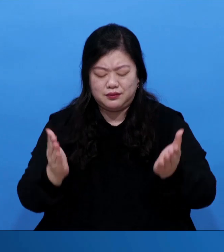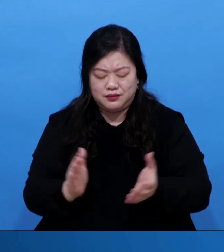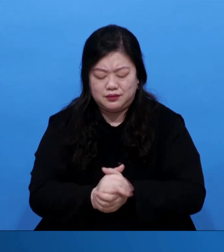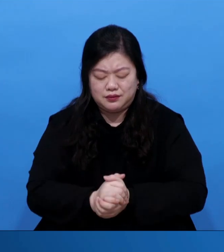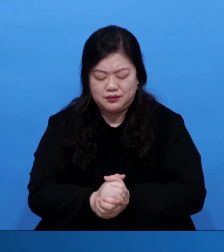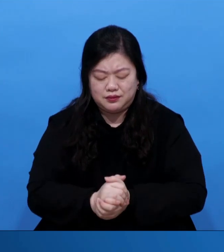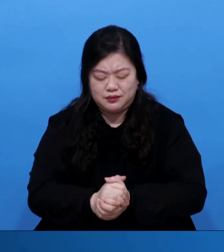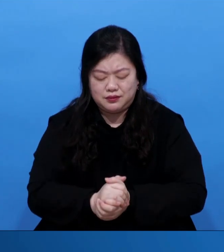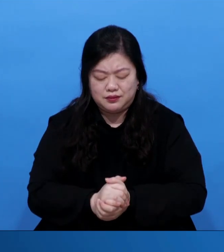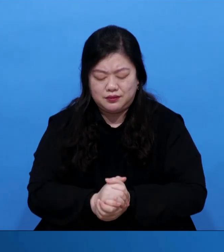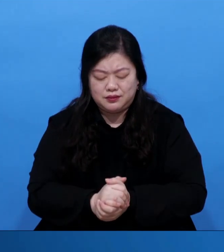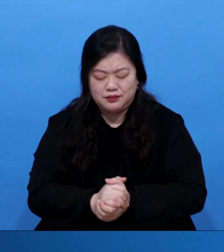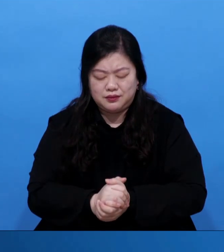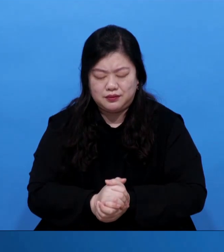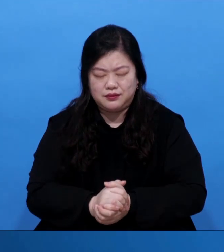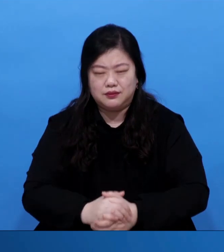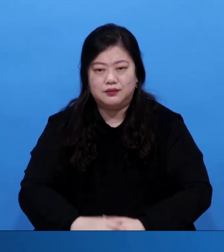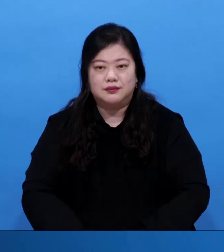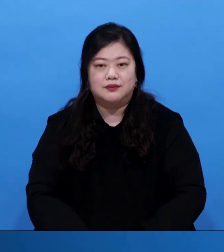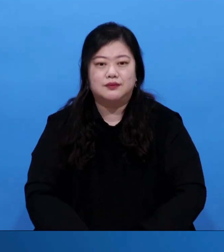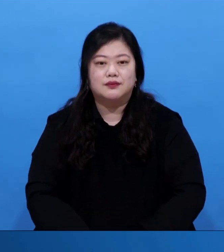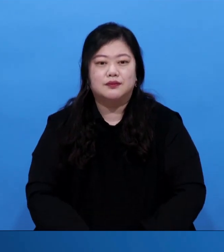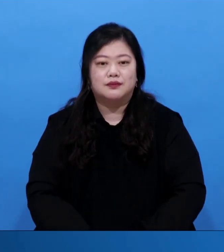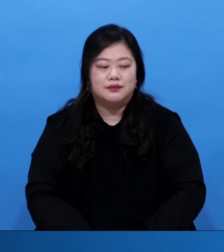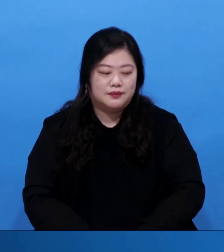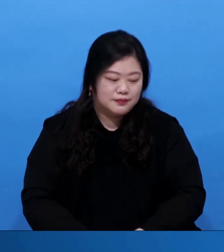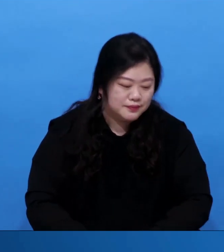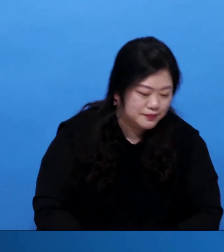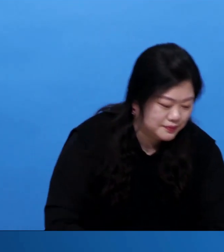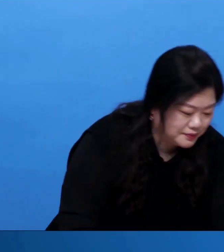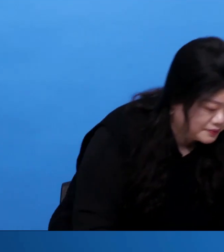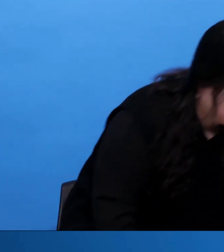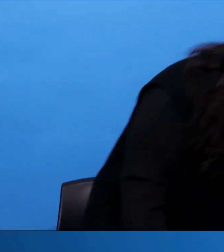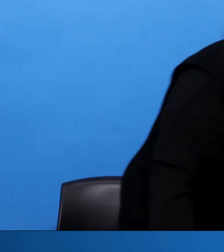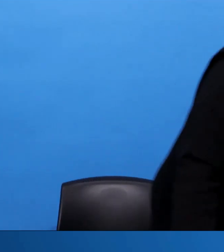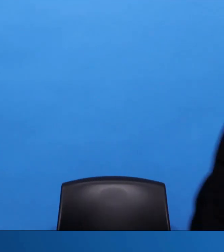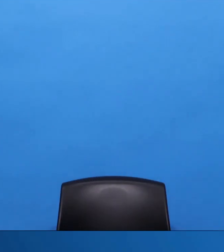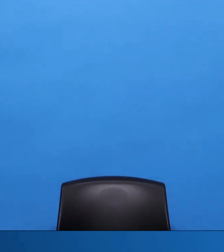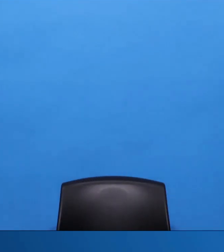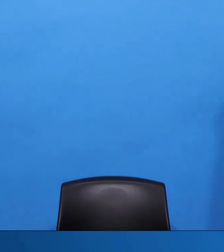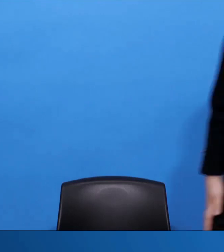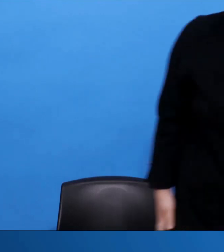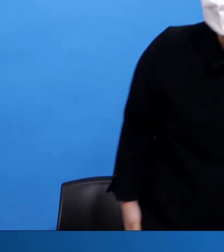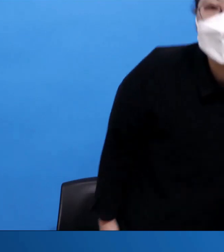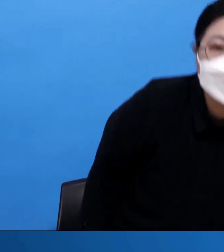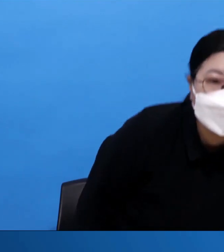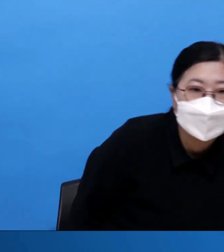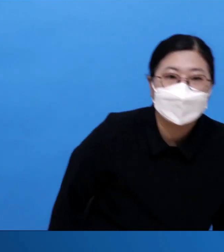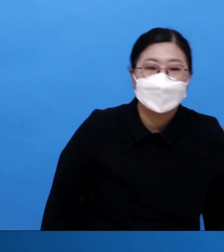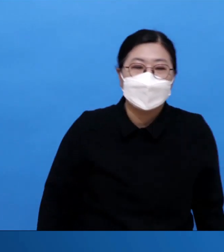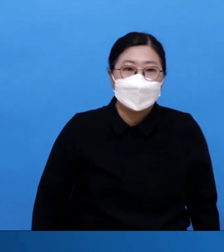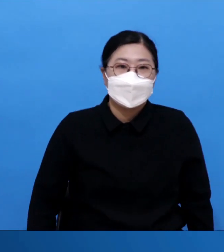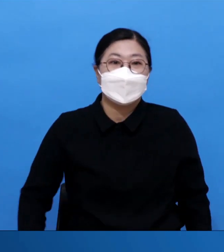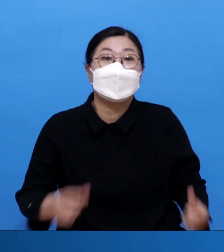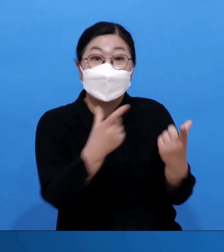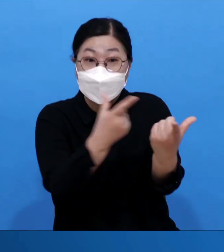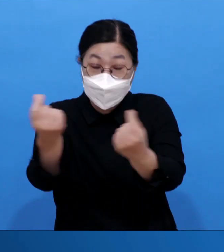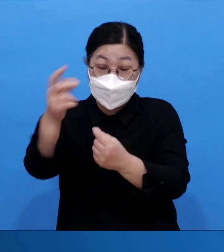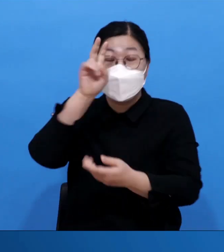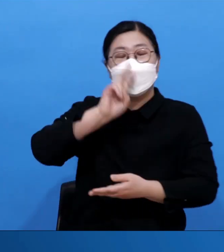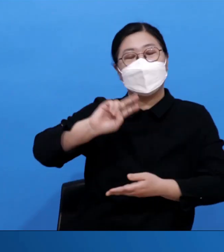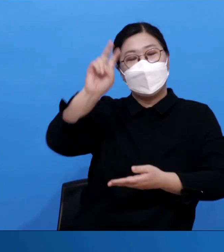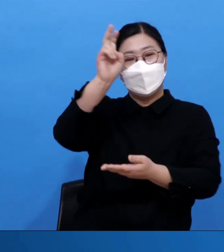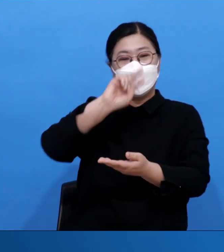아멘. Amen. 네, 이 시간 다 같이 찬송가 505장 부르시면서 핵심